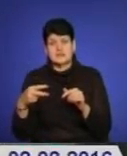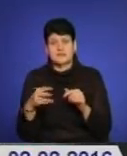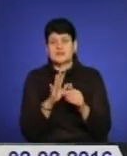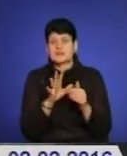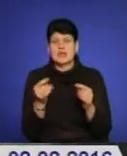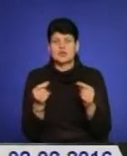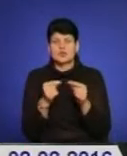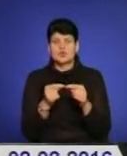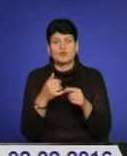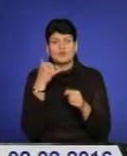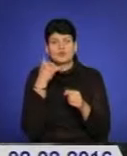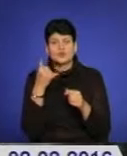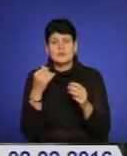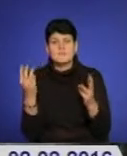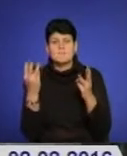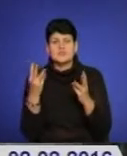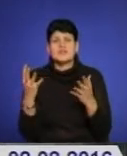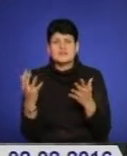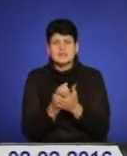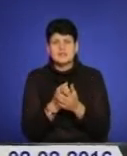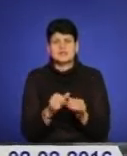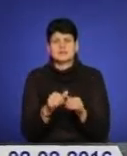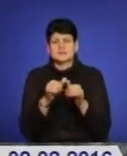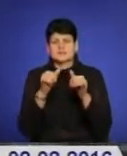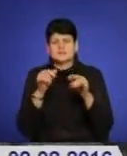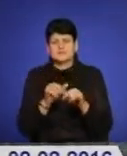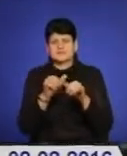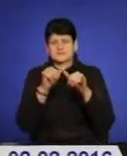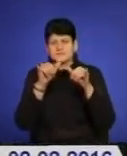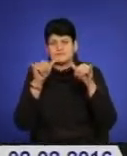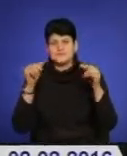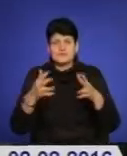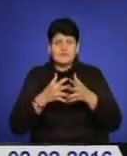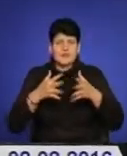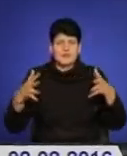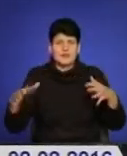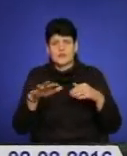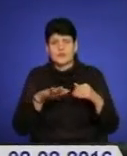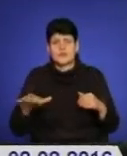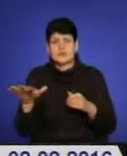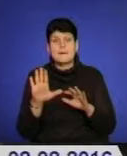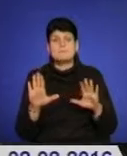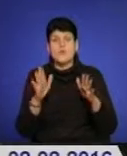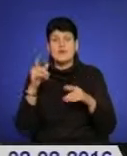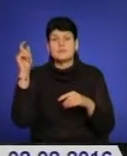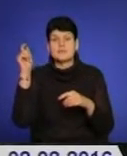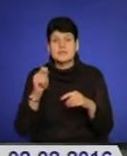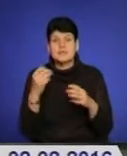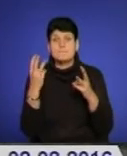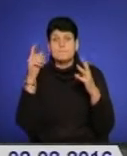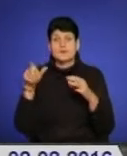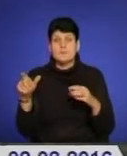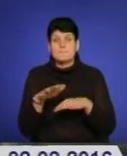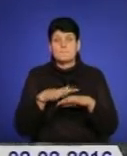несвоєчасне повідомлення про подію пожежа встигла набрати обертів та поширитись на значну територію. На момент прибуття вогнеборців площа